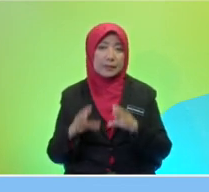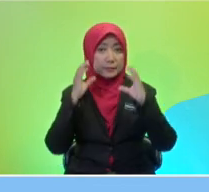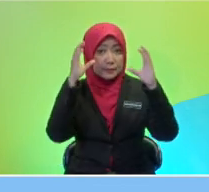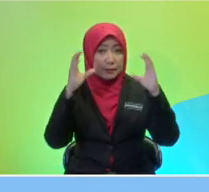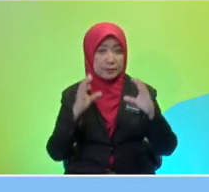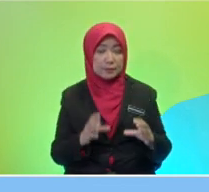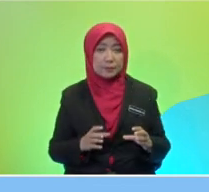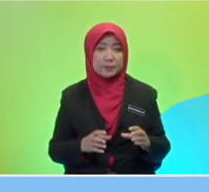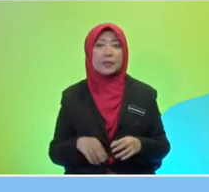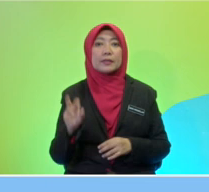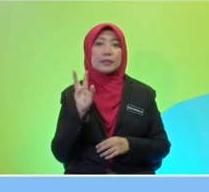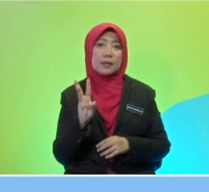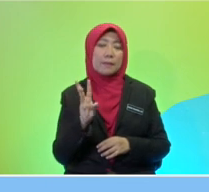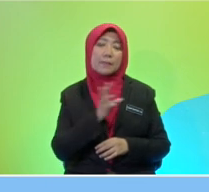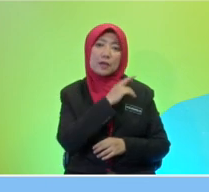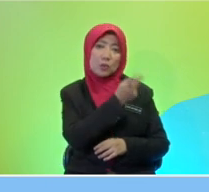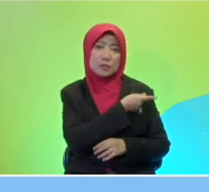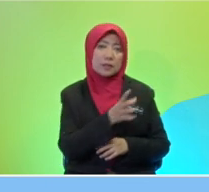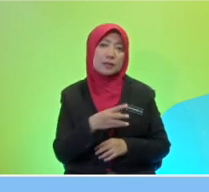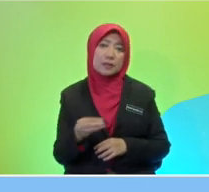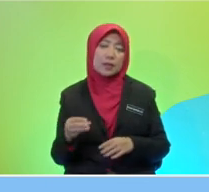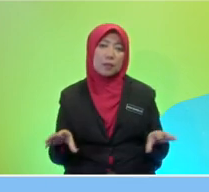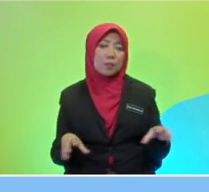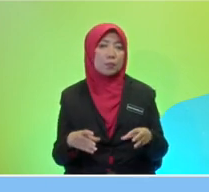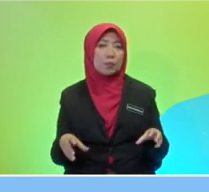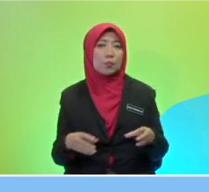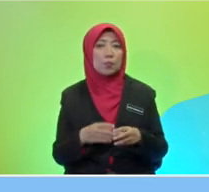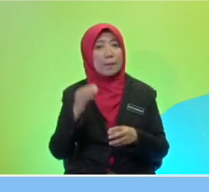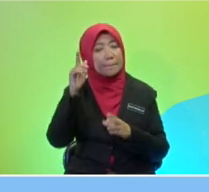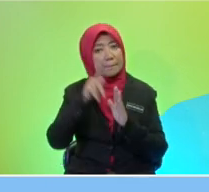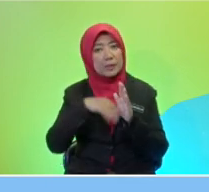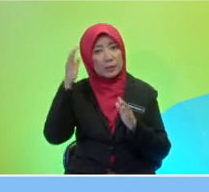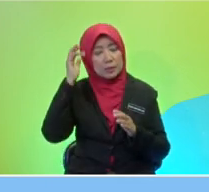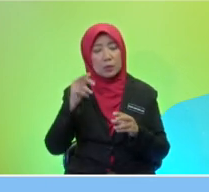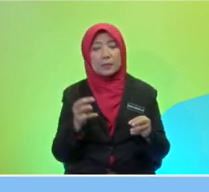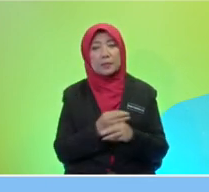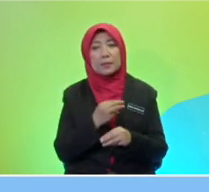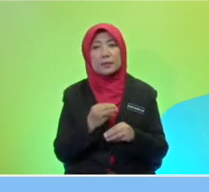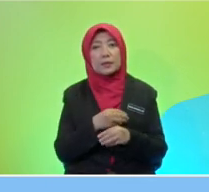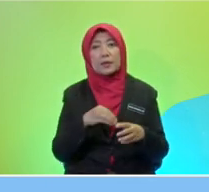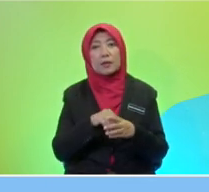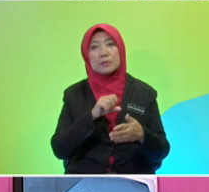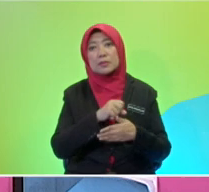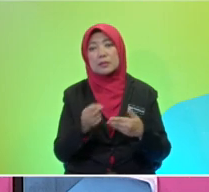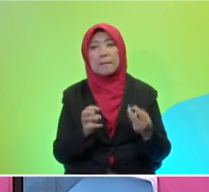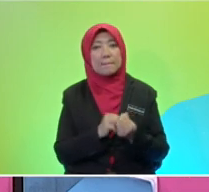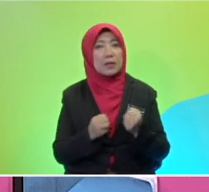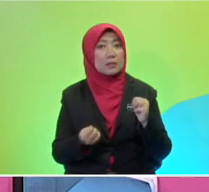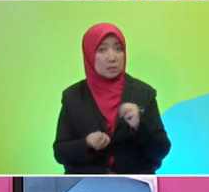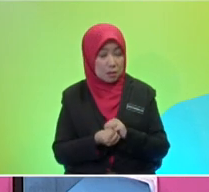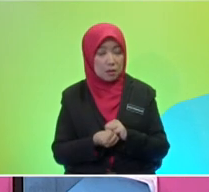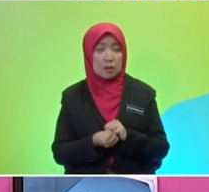dan yang keenam menguasai dan mengaplikasi pengetahuan dan kamera dalam menyelesaikan masalah harian Maksudnya kita akan bagi